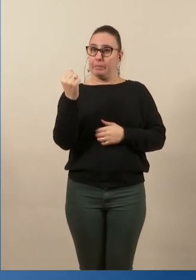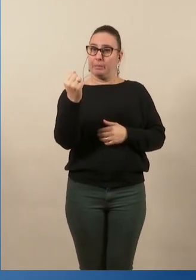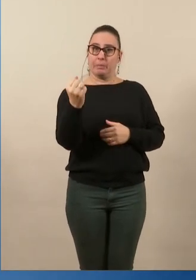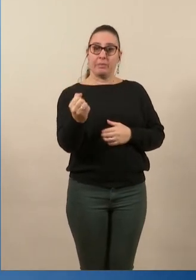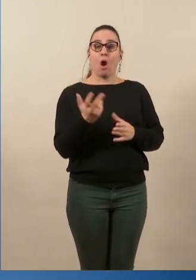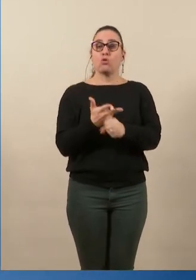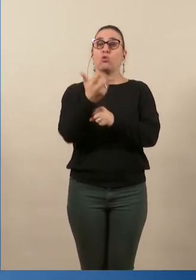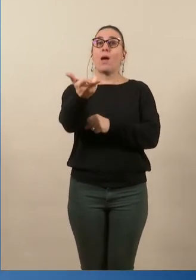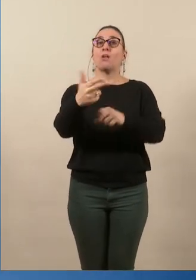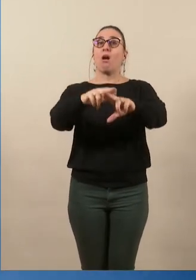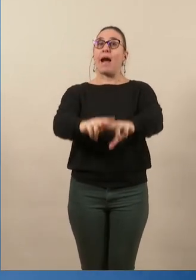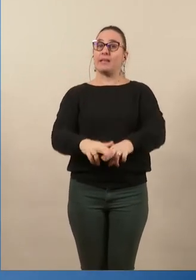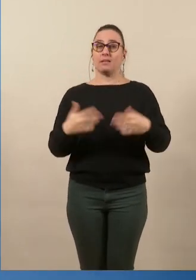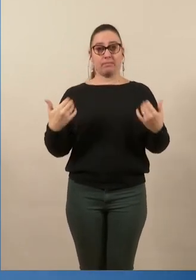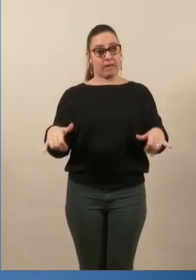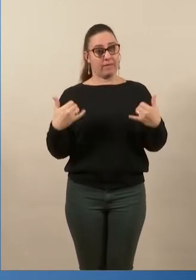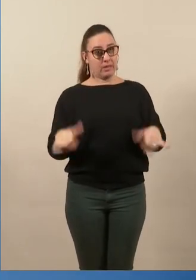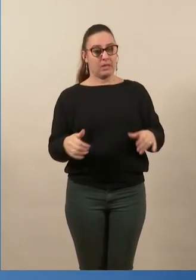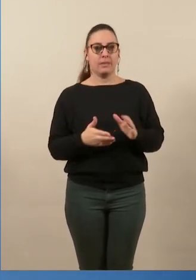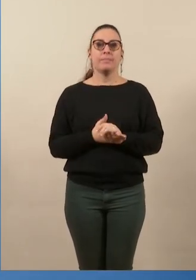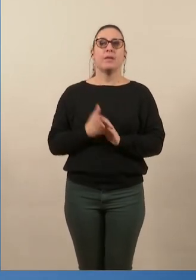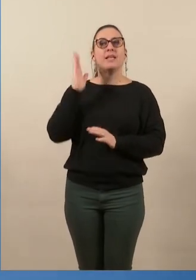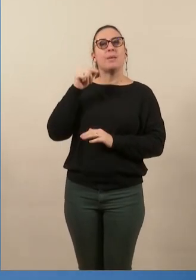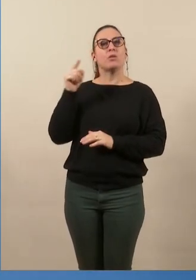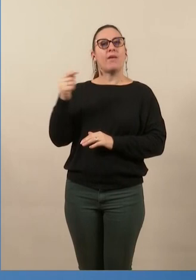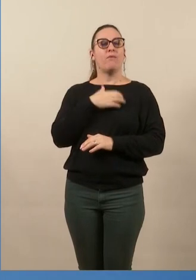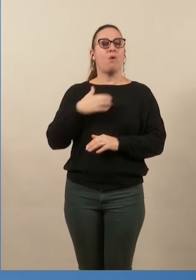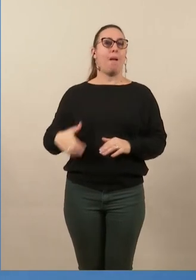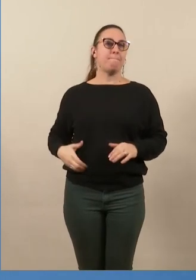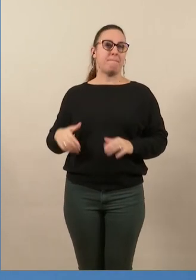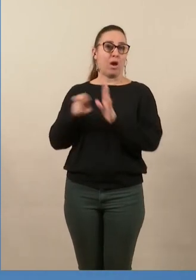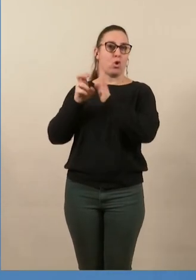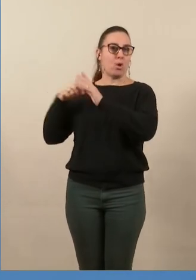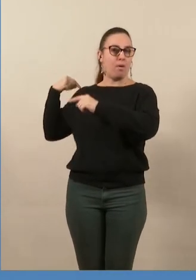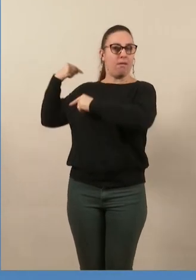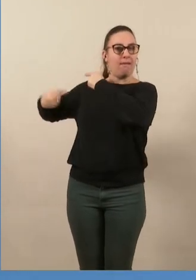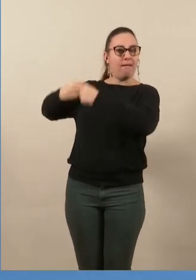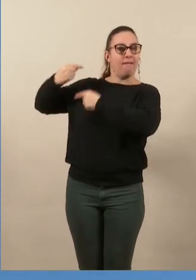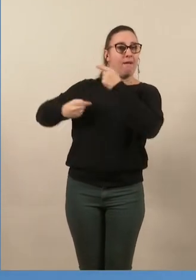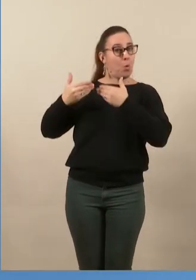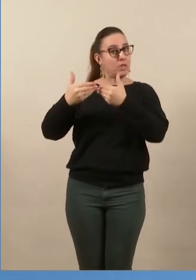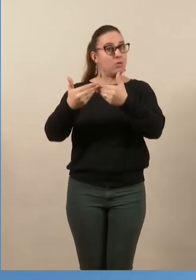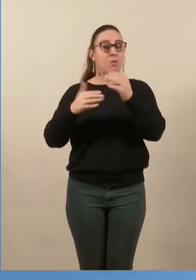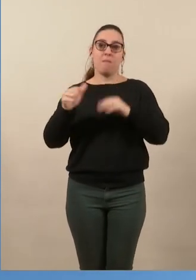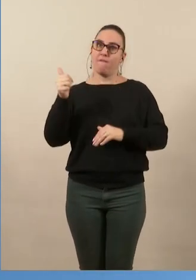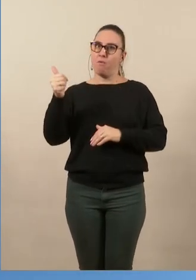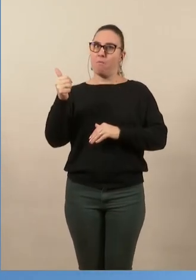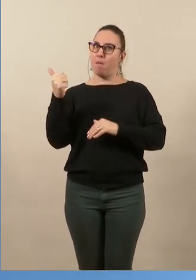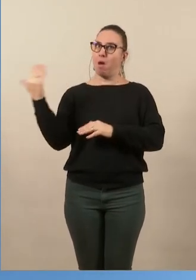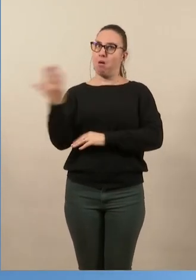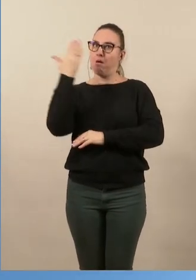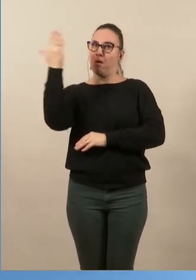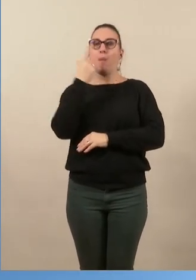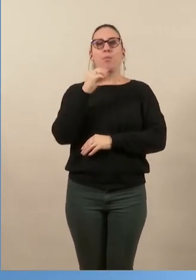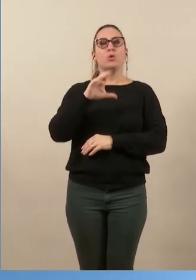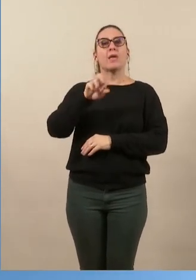mandat vous poursuivez ainsi la détestable tradition des maires de Grenoble mais vous performez monsieur le maire Alain Carignon avait endetté la ville